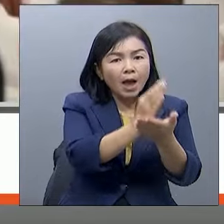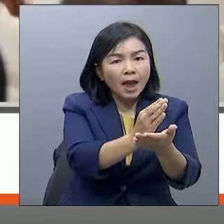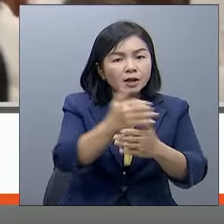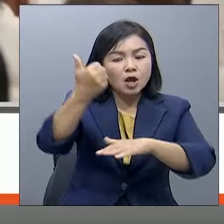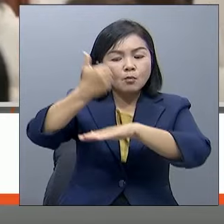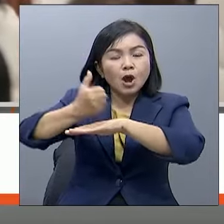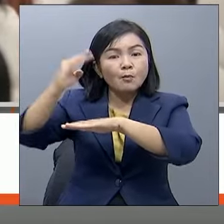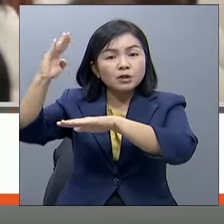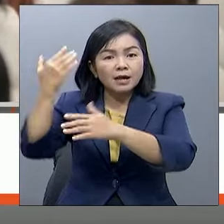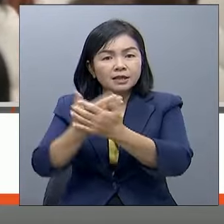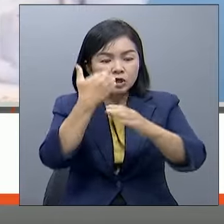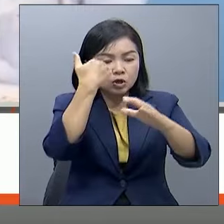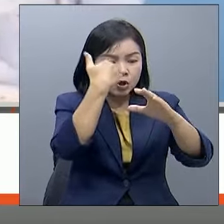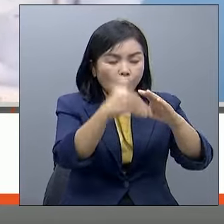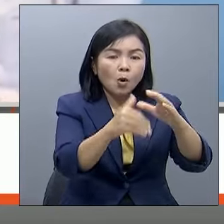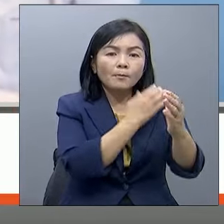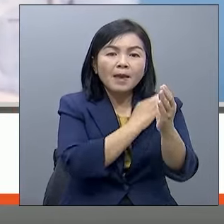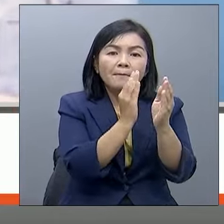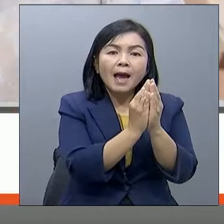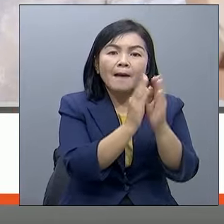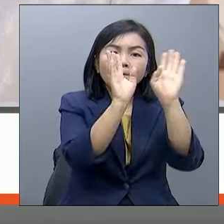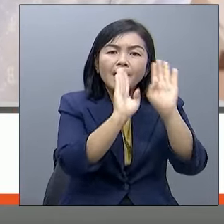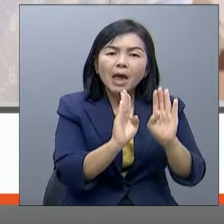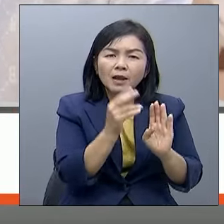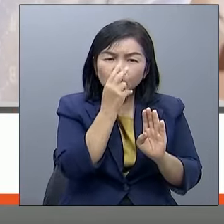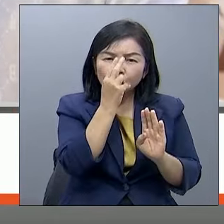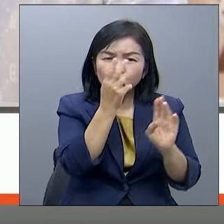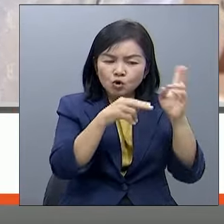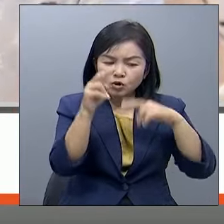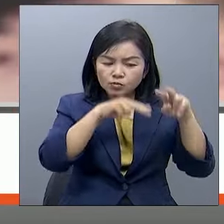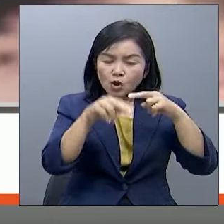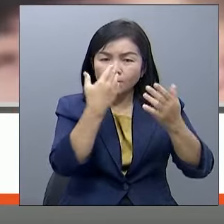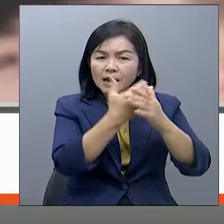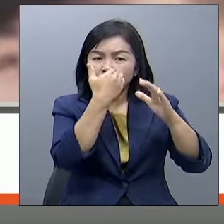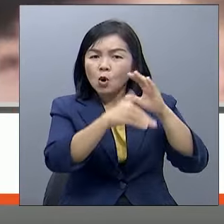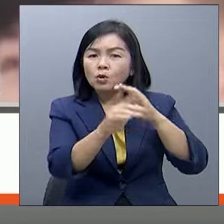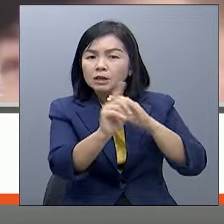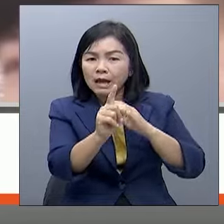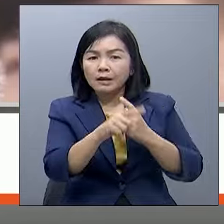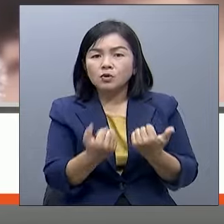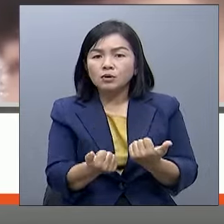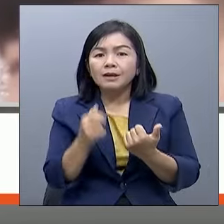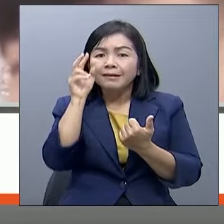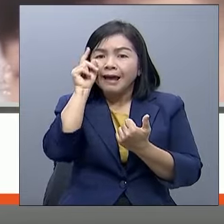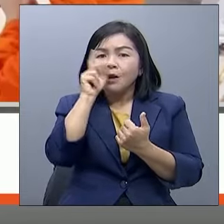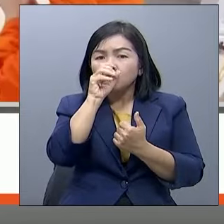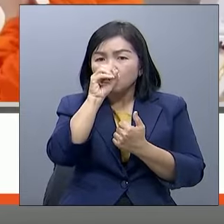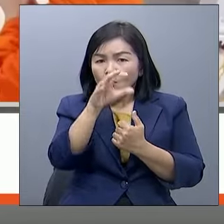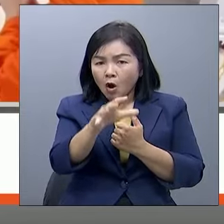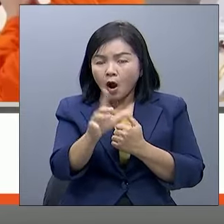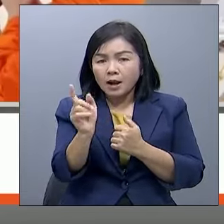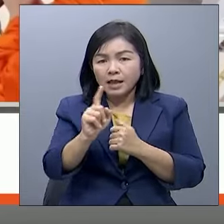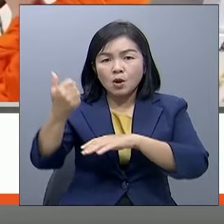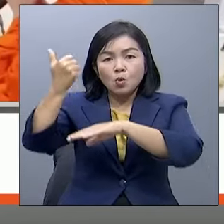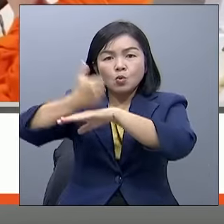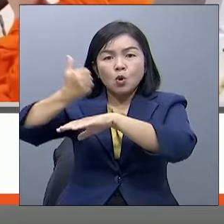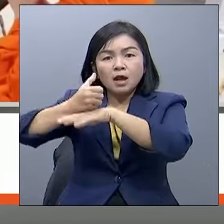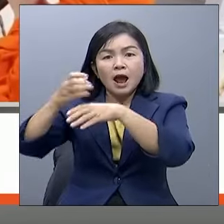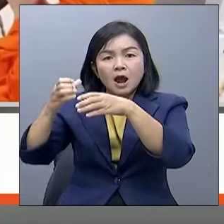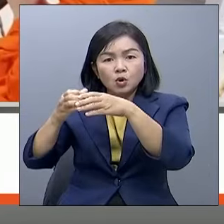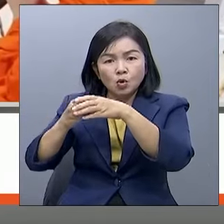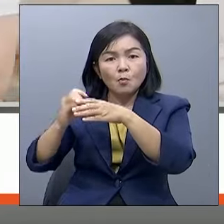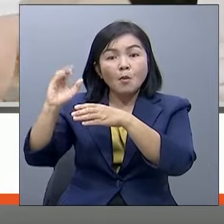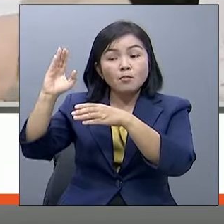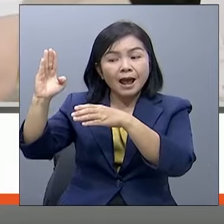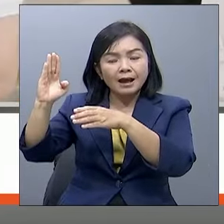งใหญ่ไปถึงท่านหรือไม่อย่างไรเพราะในขณะนี้มีรายงานข่าวที่ออกมาว่านายวรัตพลอาจจะถูกแจ้ง ้งข้อกล่าวห